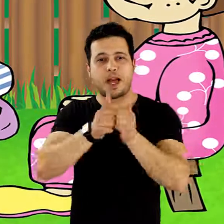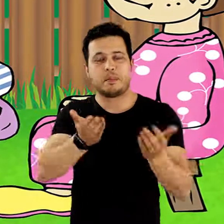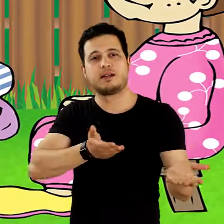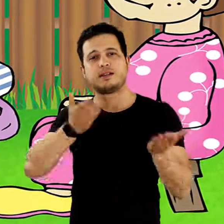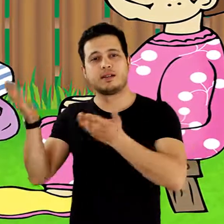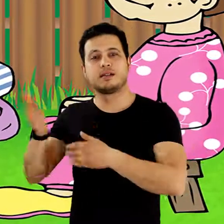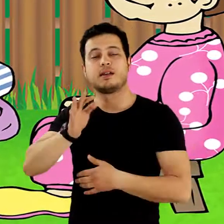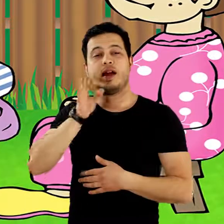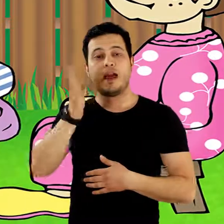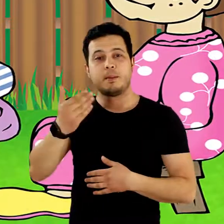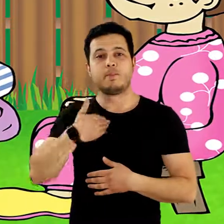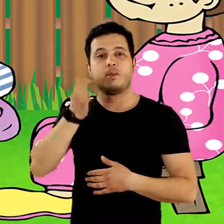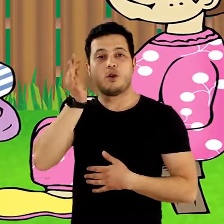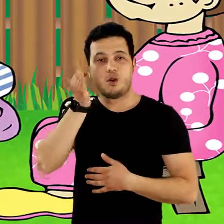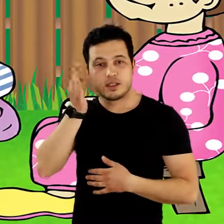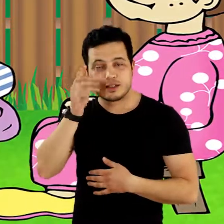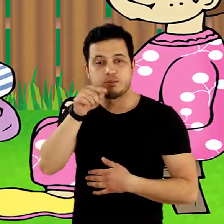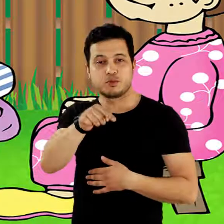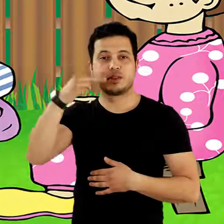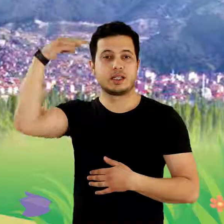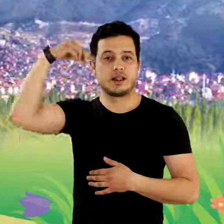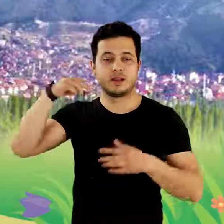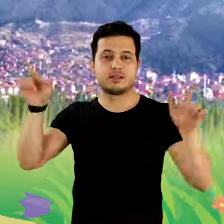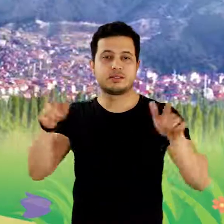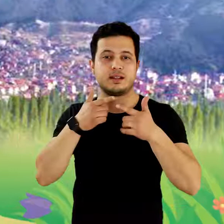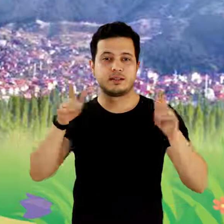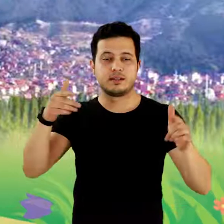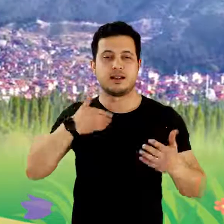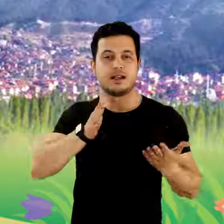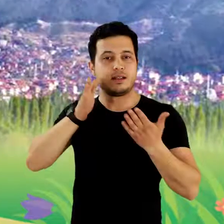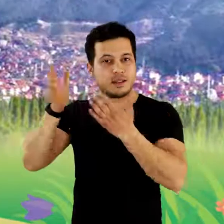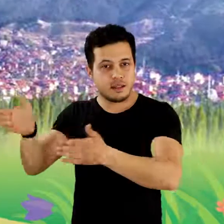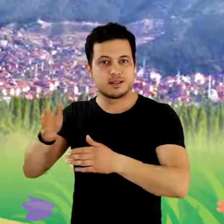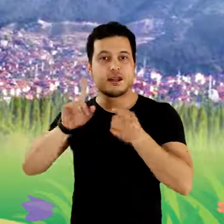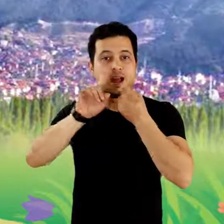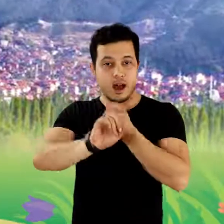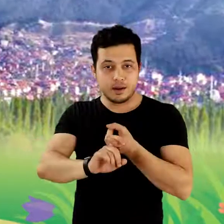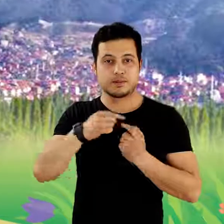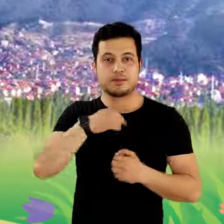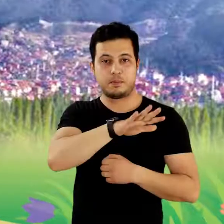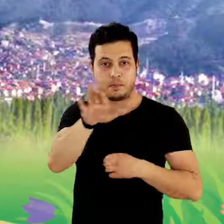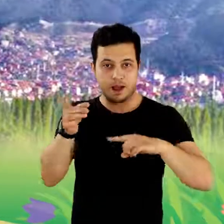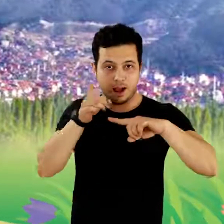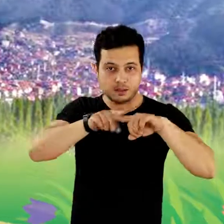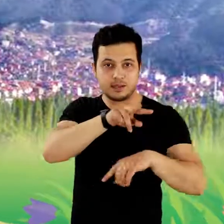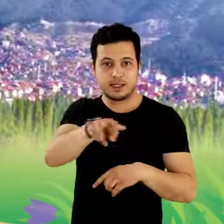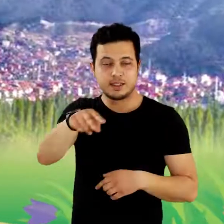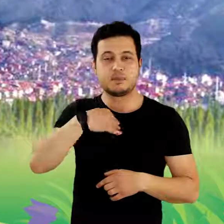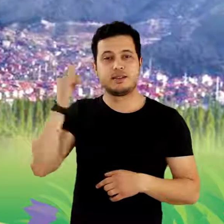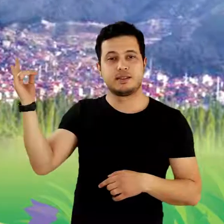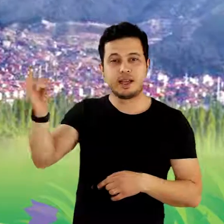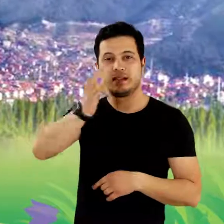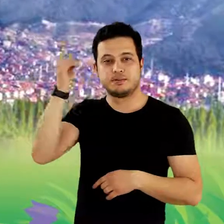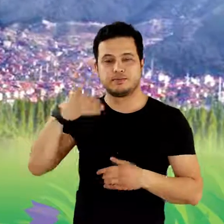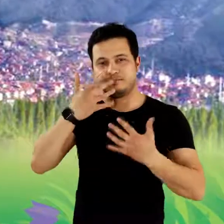hem özlediğimiz kiraz şenliklerine katılır, hem de sizleri gezdirirdim. Biliyor musunuz